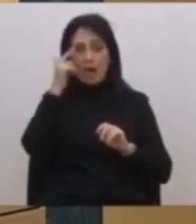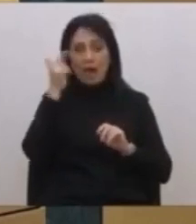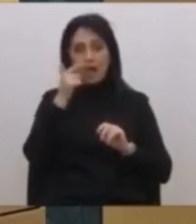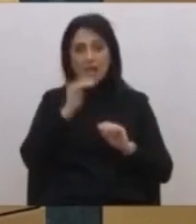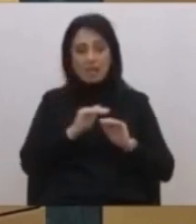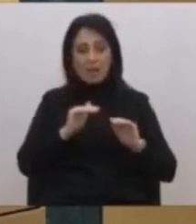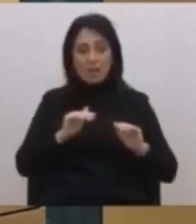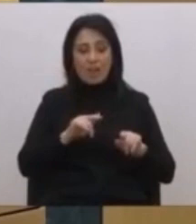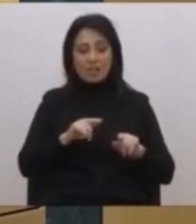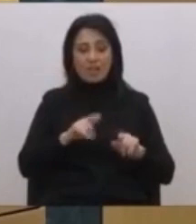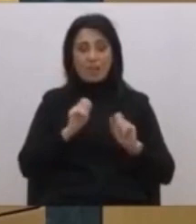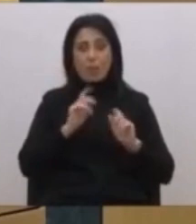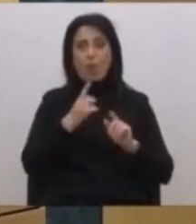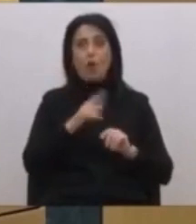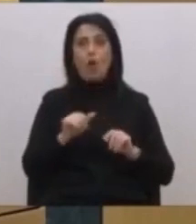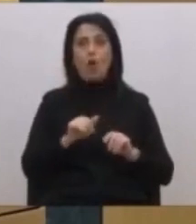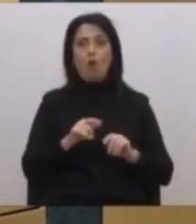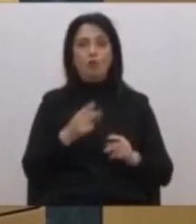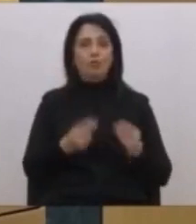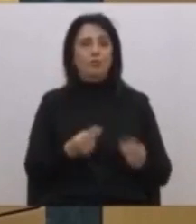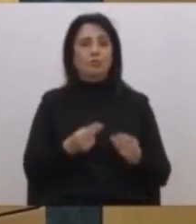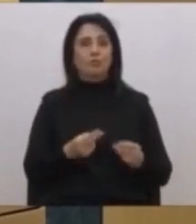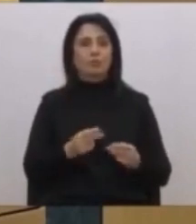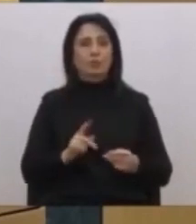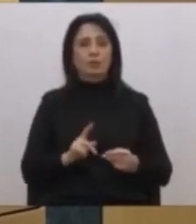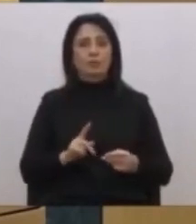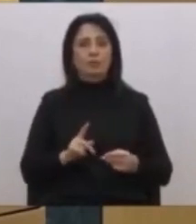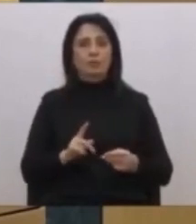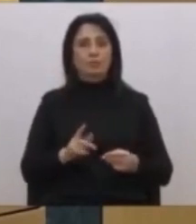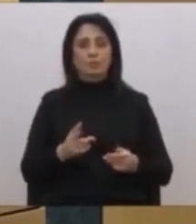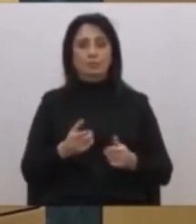baghebi ar tsarmovidginot mkholod ase vtkvat garkveulat